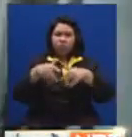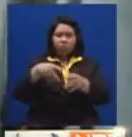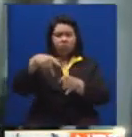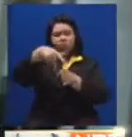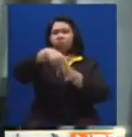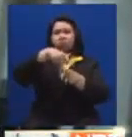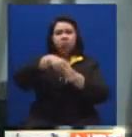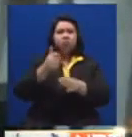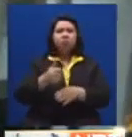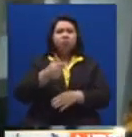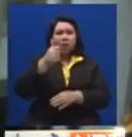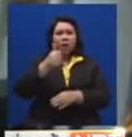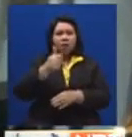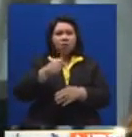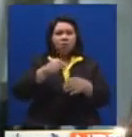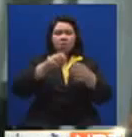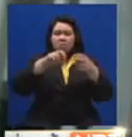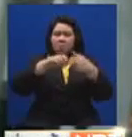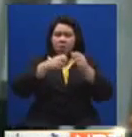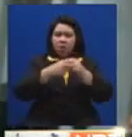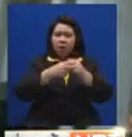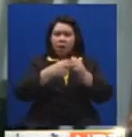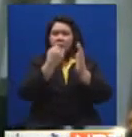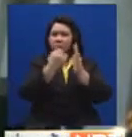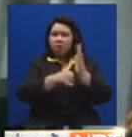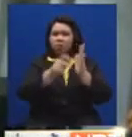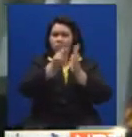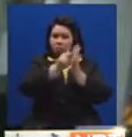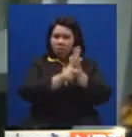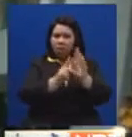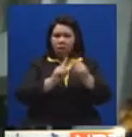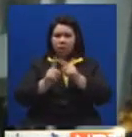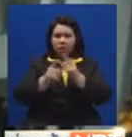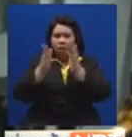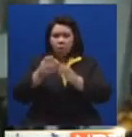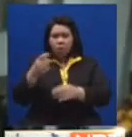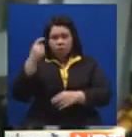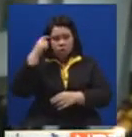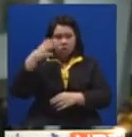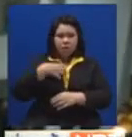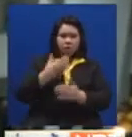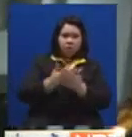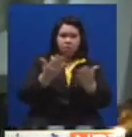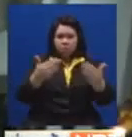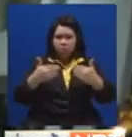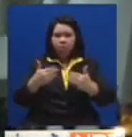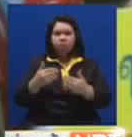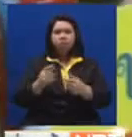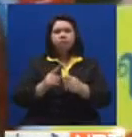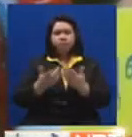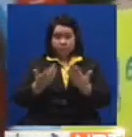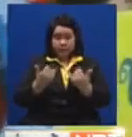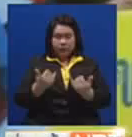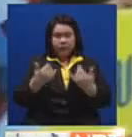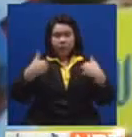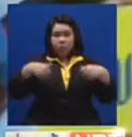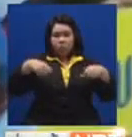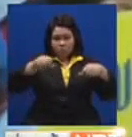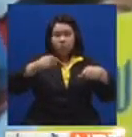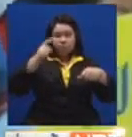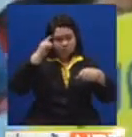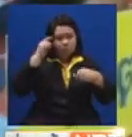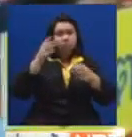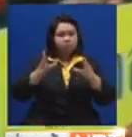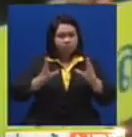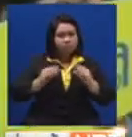บริการป้องกันการทำผิดกฎจราจรและลดกลุ่มผู้มีอิทธิพลซึ่งพบว่าวินรถจักรยานยนต์ให้ความร่วมมือเป็น